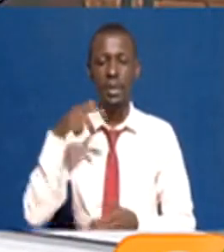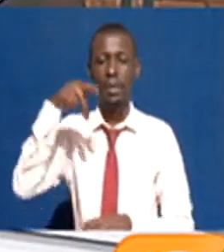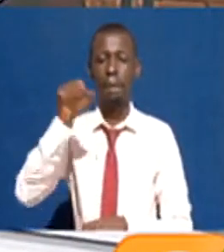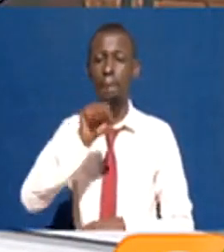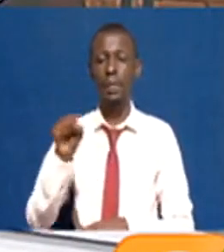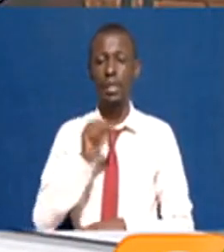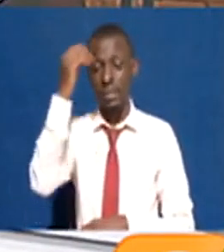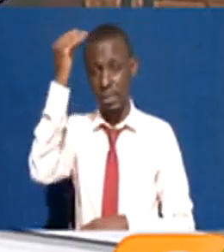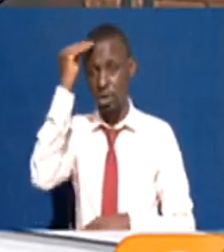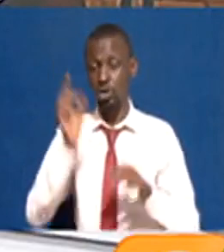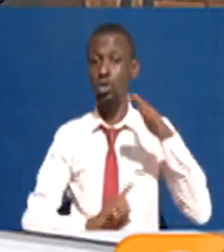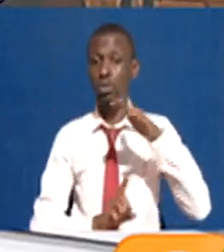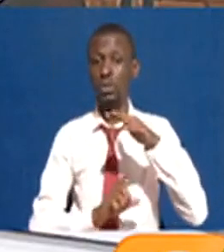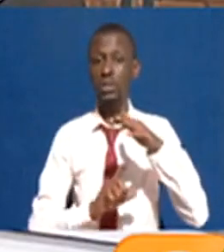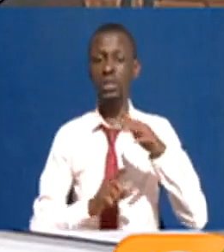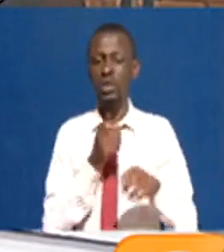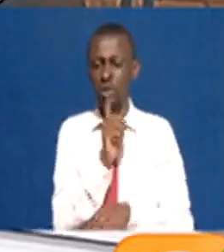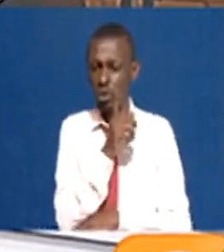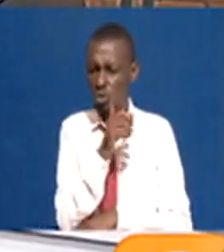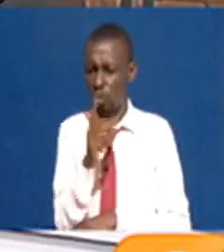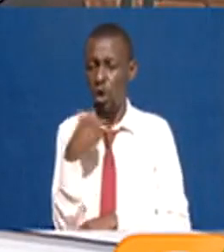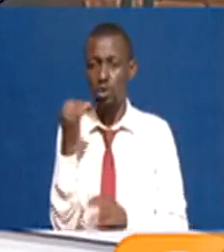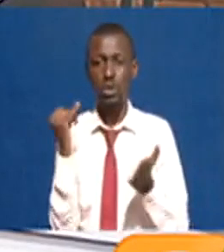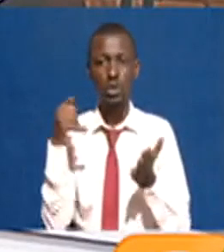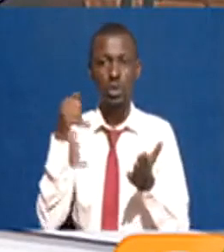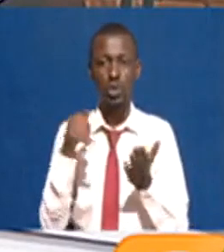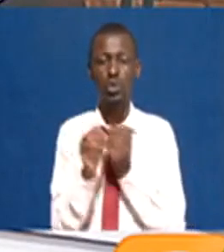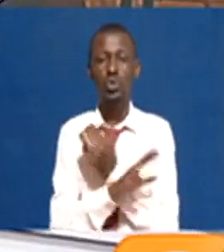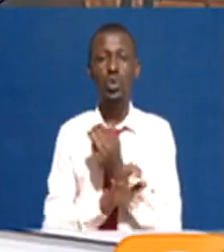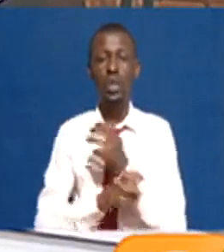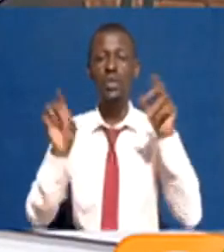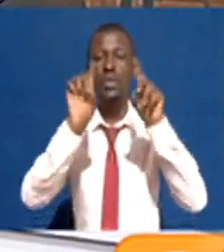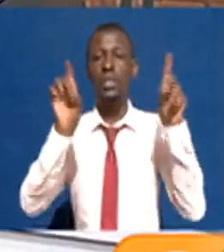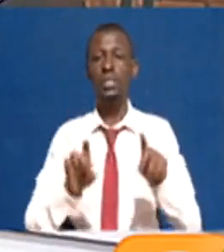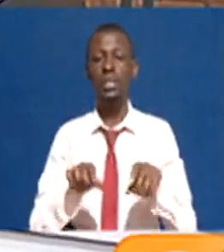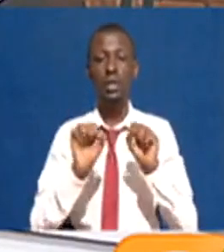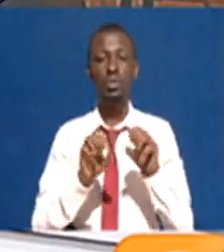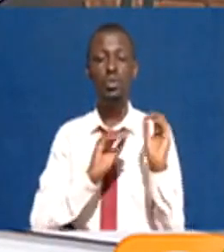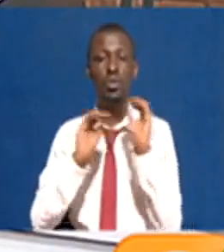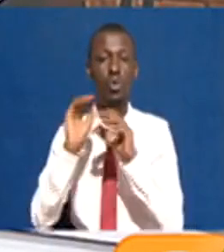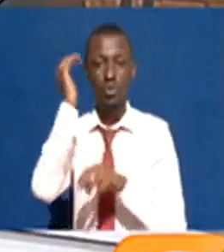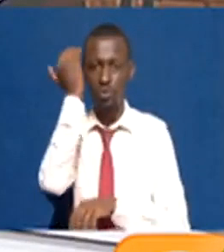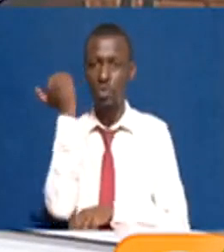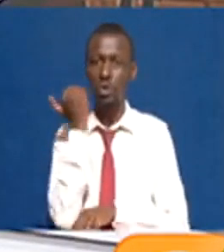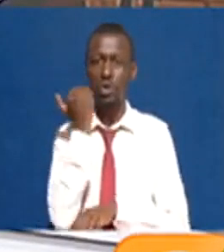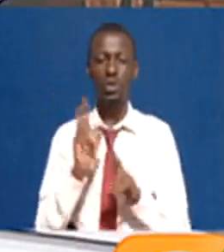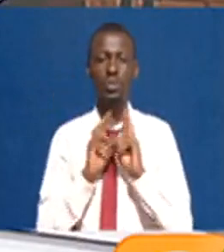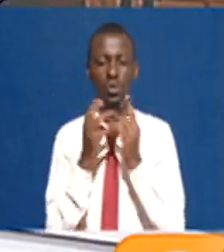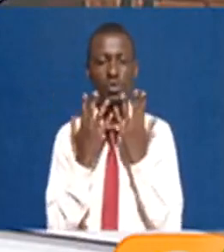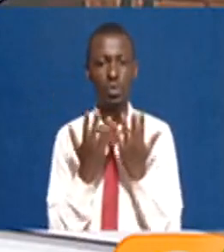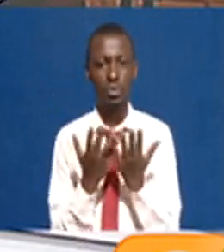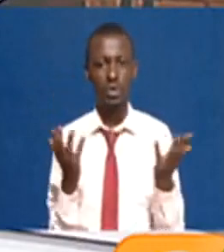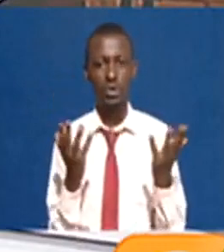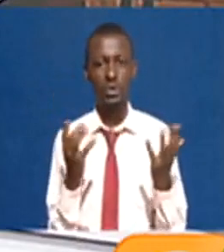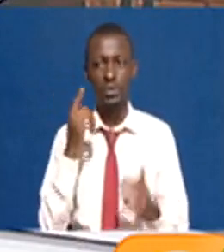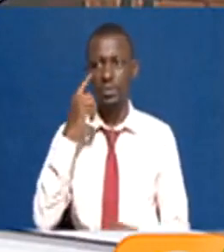elimu Belio Kipsanga akitahadharisha wanaojihusisha na wizi wa mtihani kuwa watachukuliwa hatua kali. Hasan Mugambi na